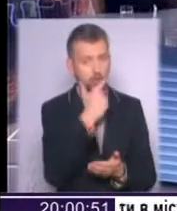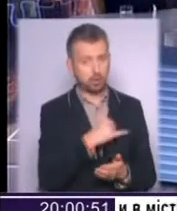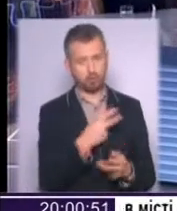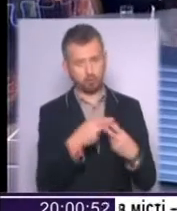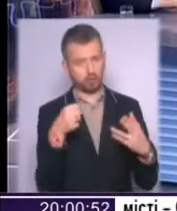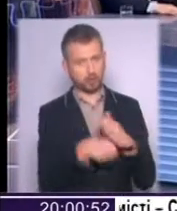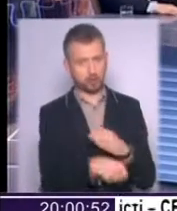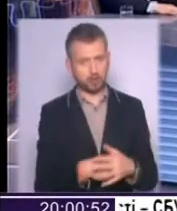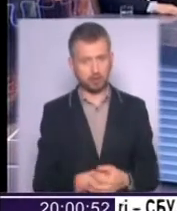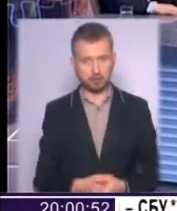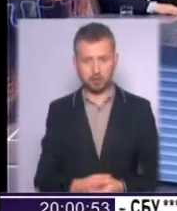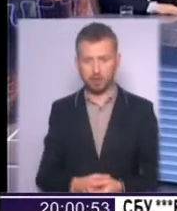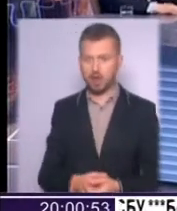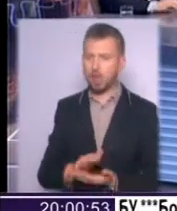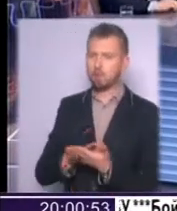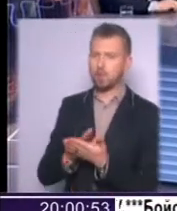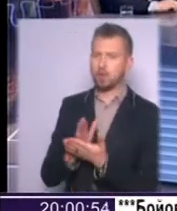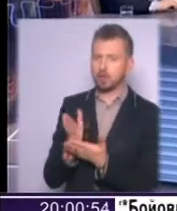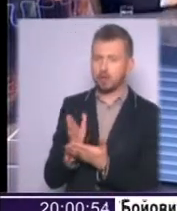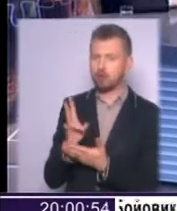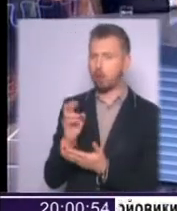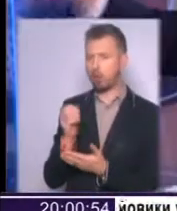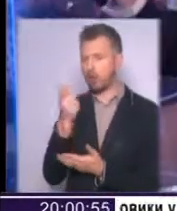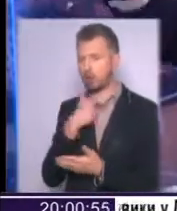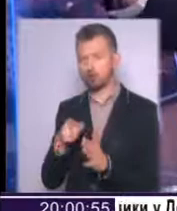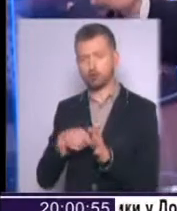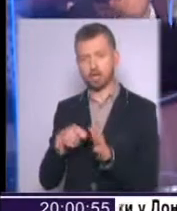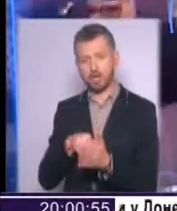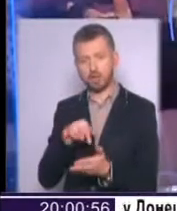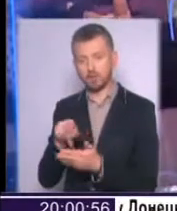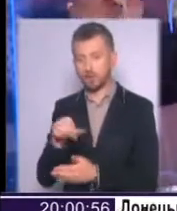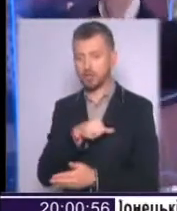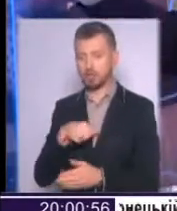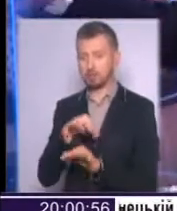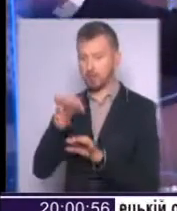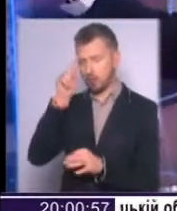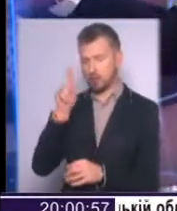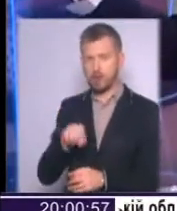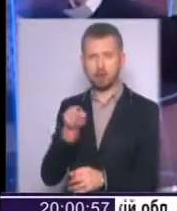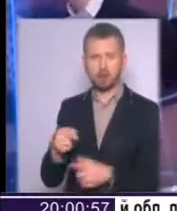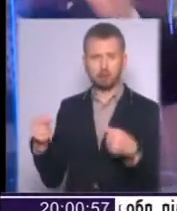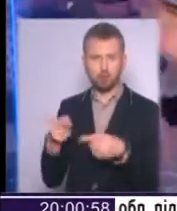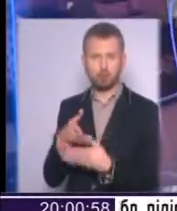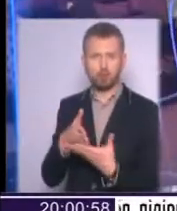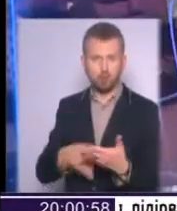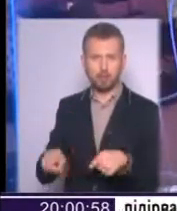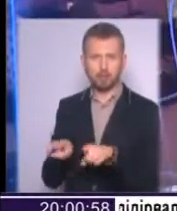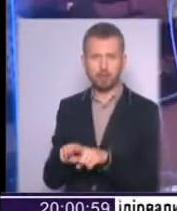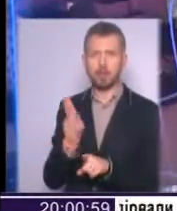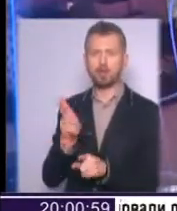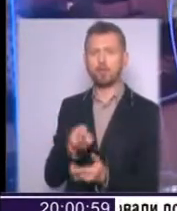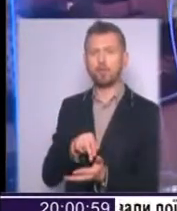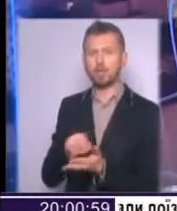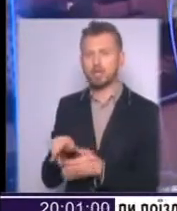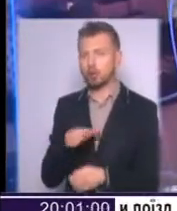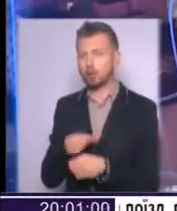Друге. Ні. Політично не етично. Я звернувся. Да, шахтарі вийшли. Так. Ви ж самі прекрасно знаєте, там точно половина таких, які вийшли